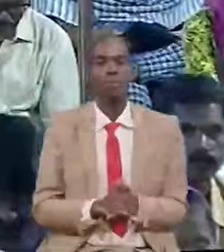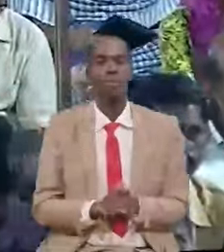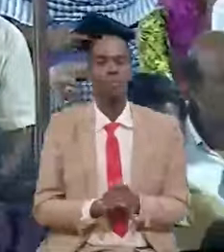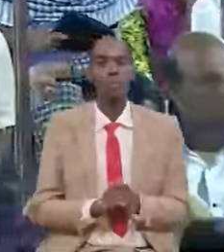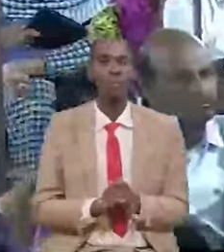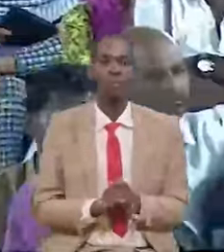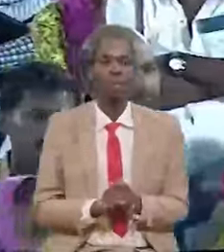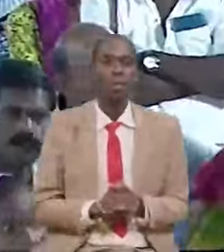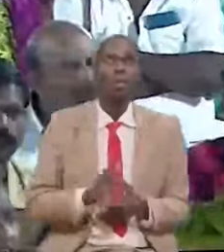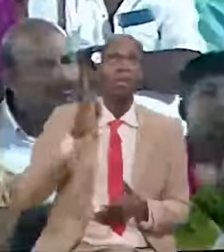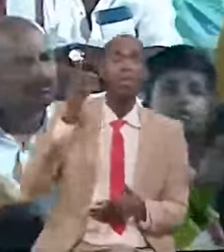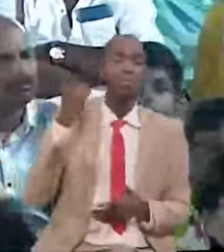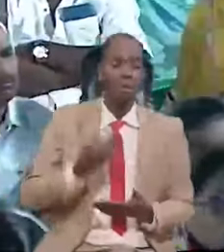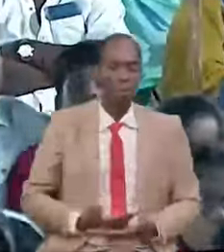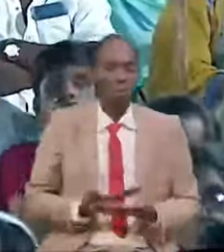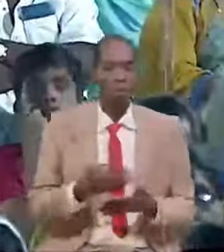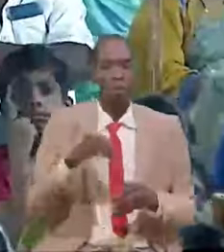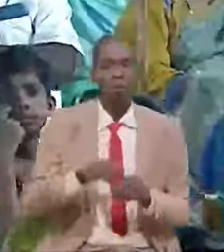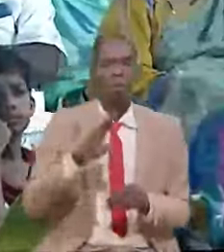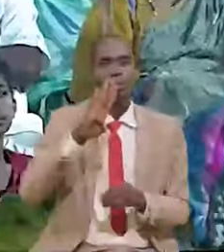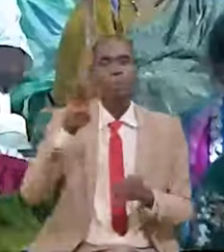il était né à Bethléem.